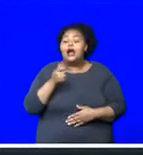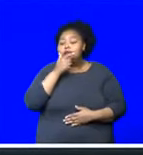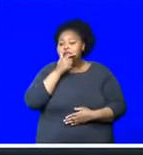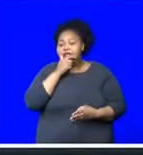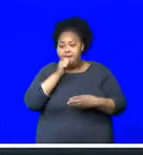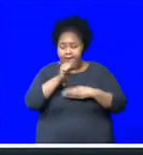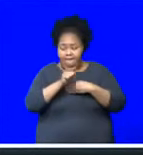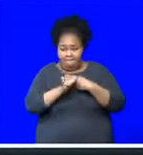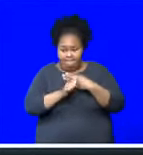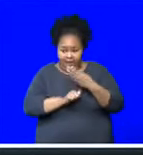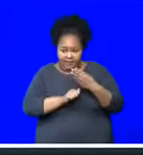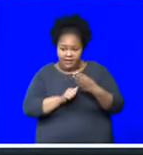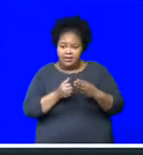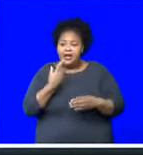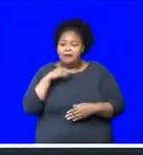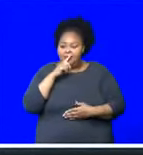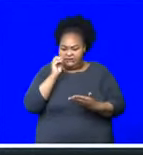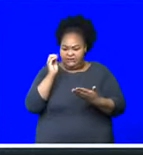December.